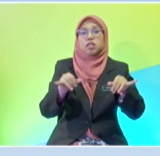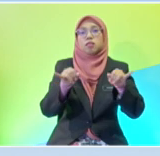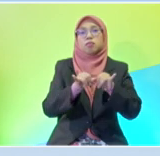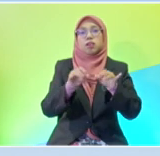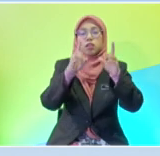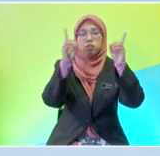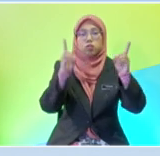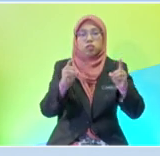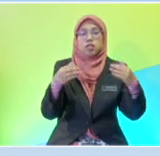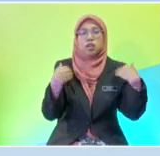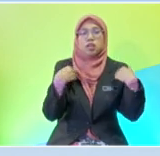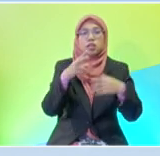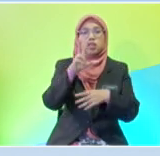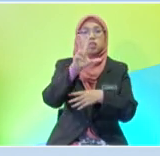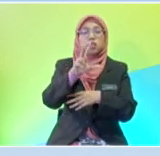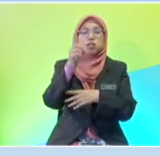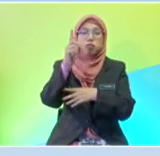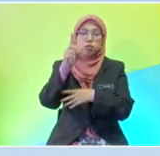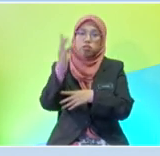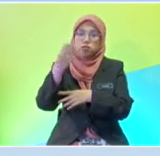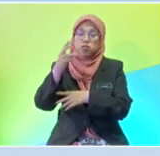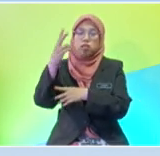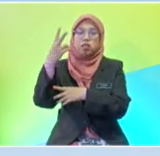selarasvati 31 Desember 2021